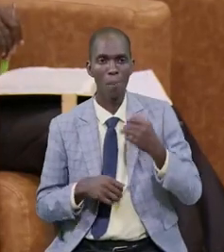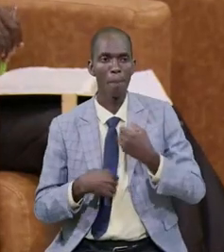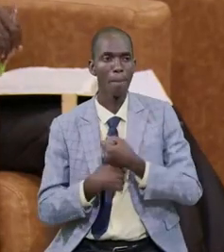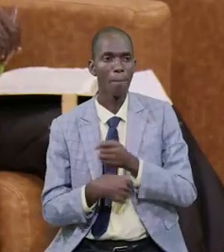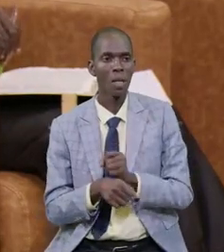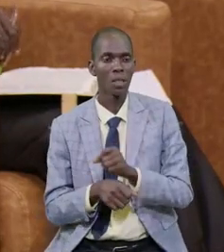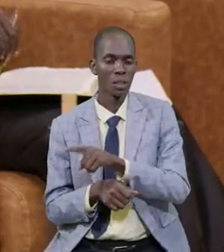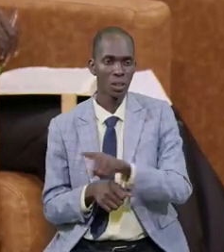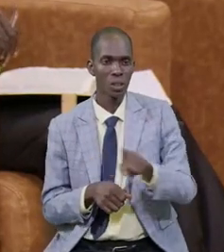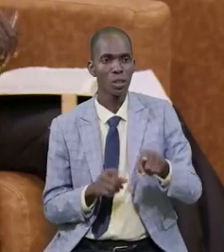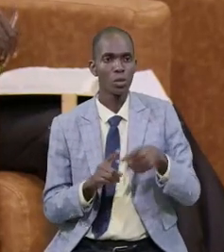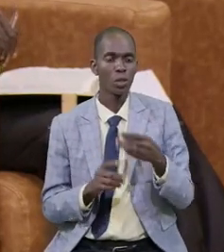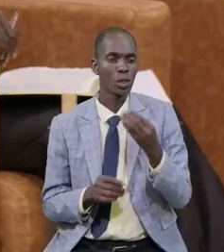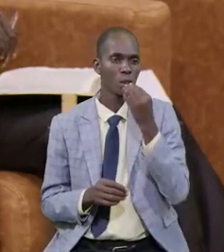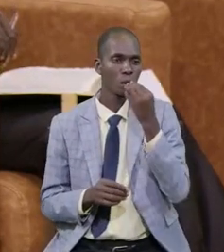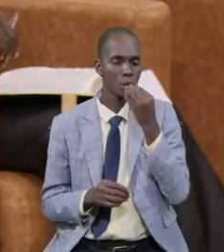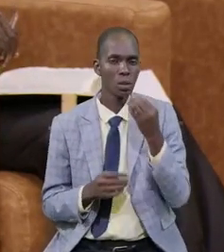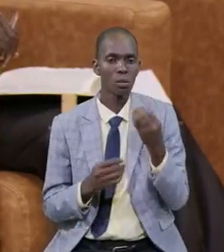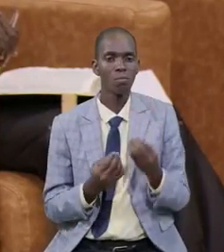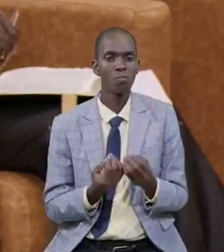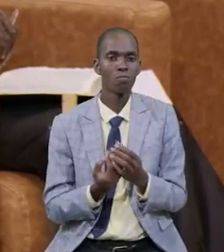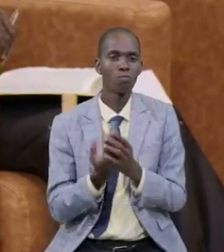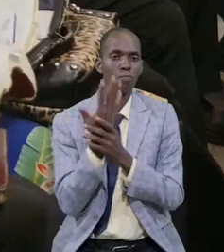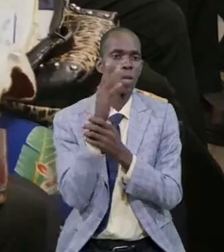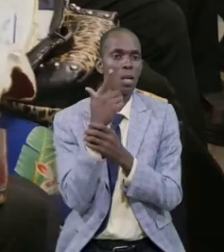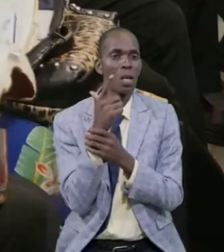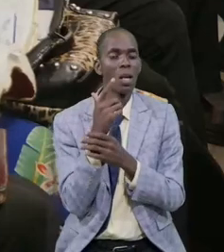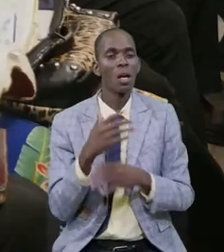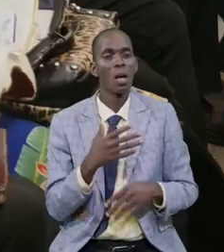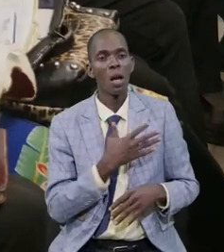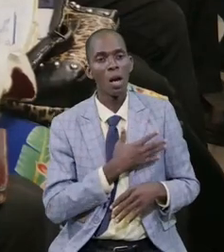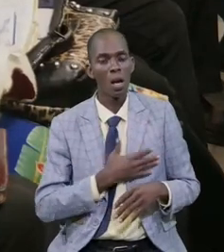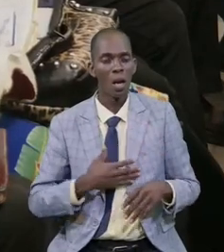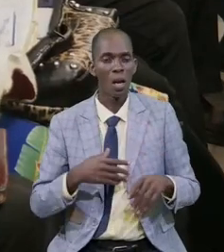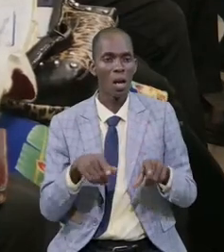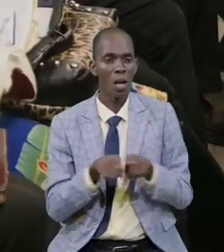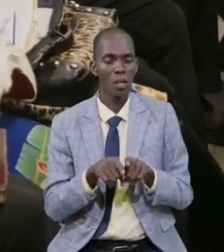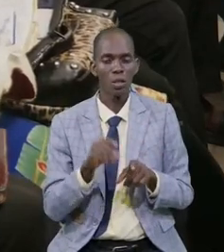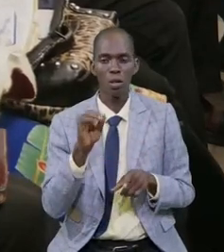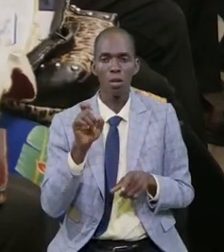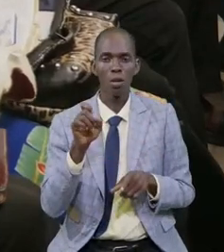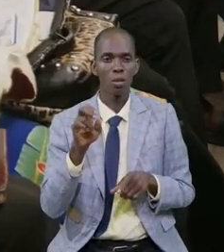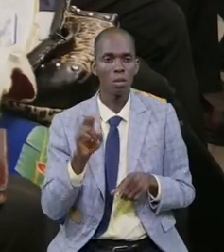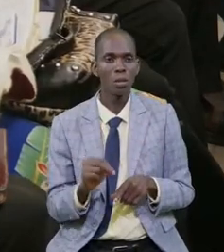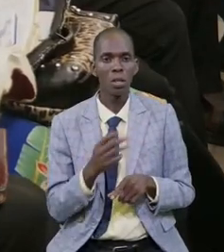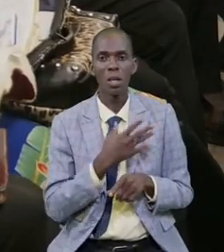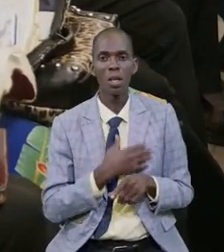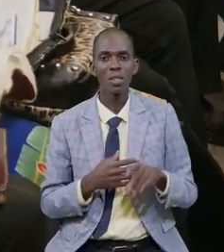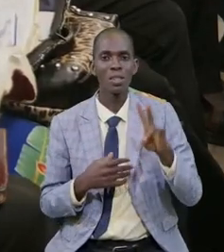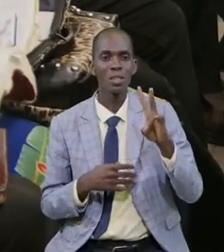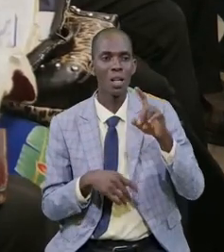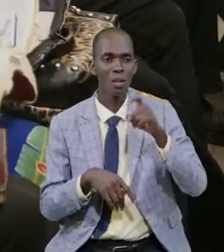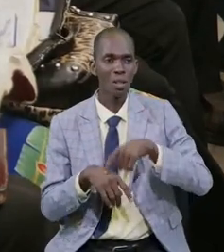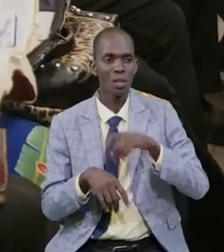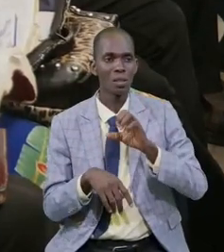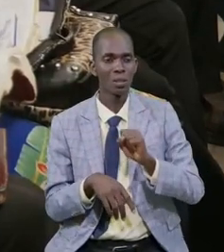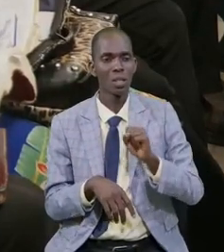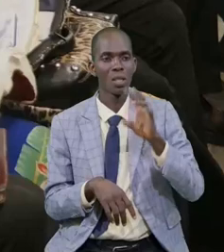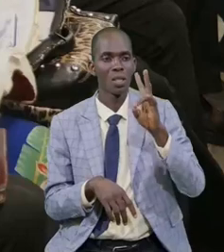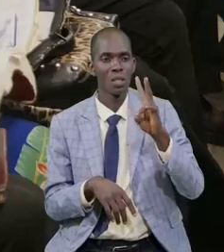On te donnera comme aux bœufs de l'herbe à manger. Et